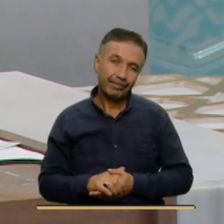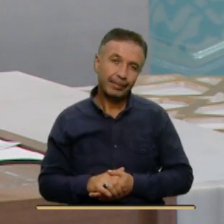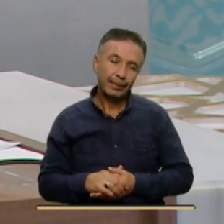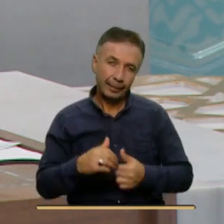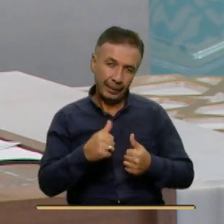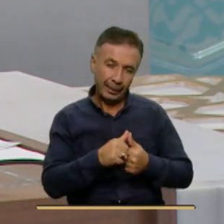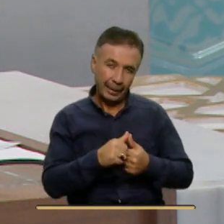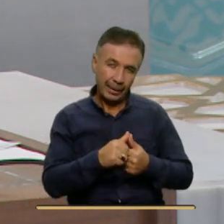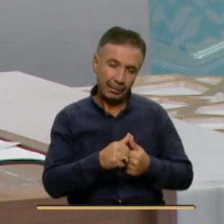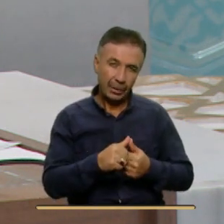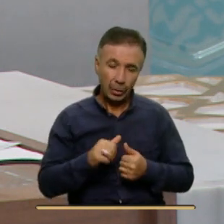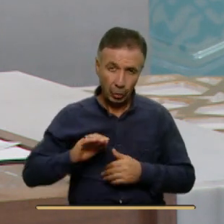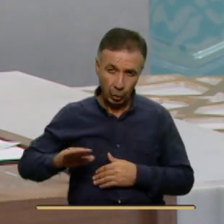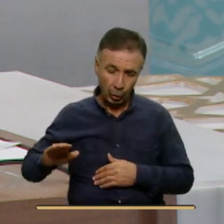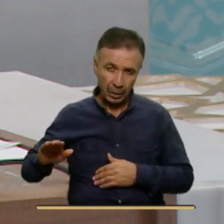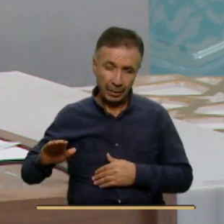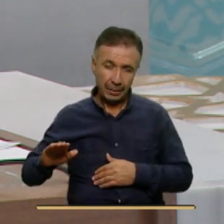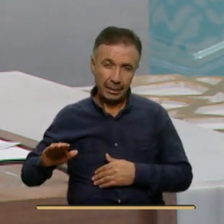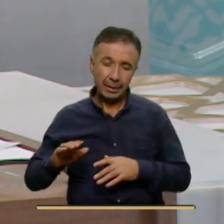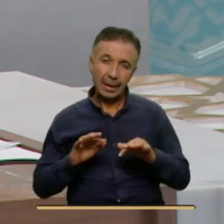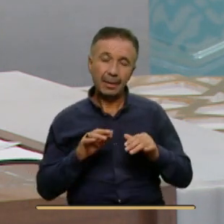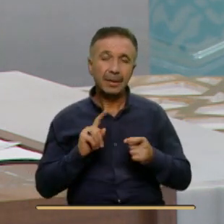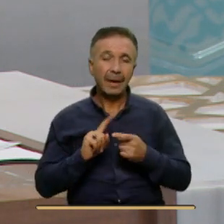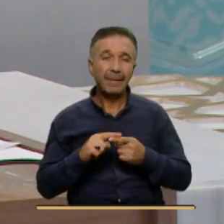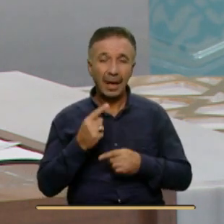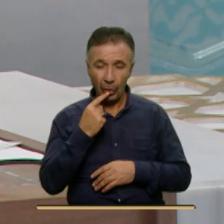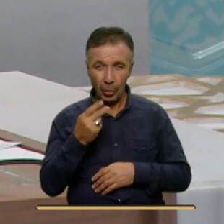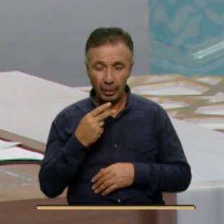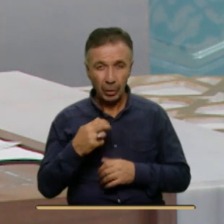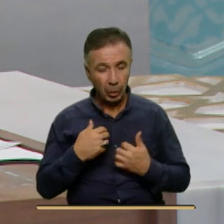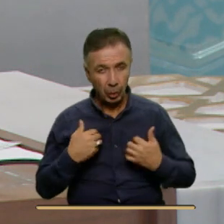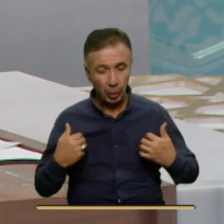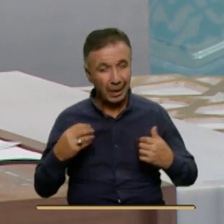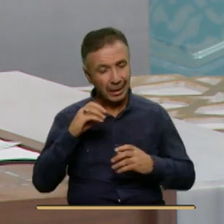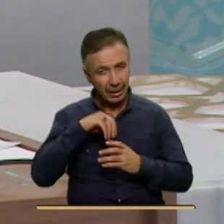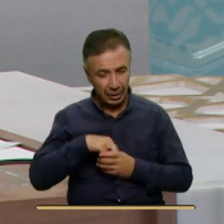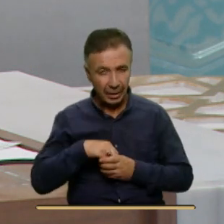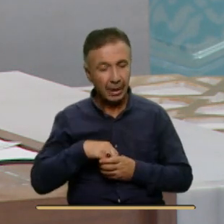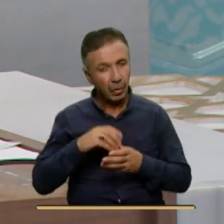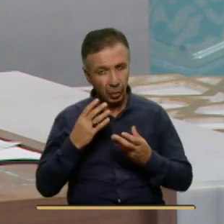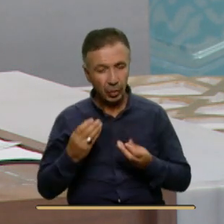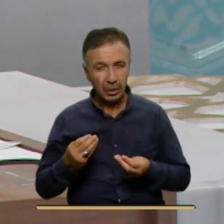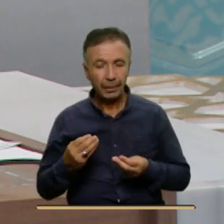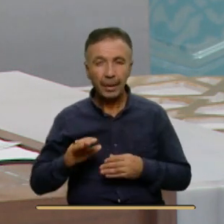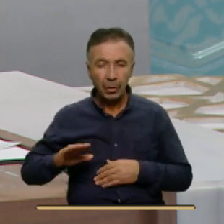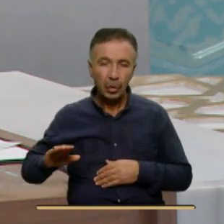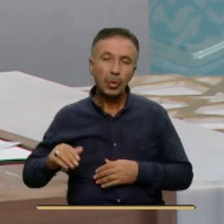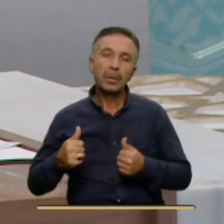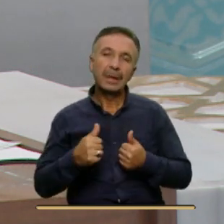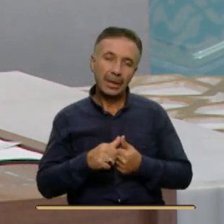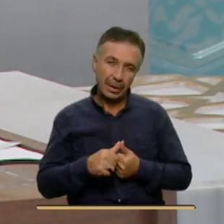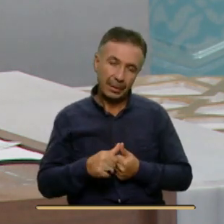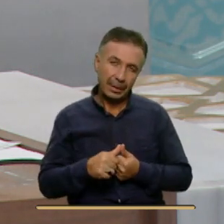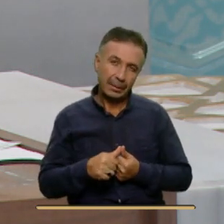Eşimiz, çocuklarımız elimizden ve dilimizden güven içindeyse, çocuğumuz, eşimiz,